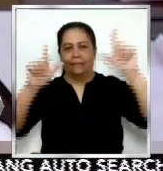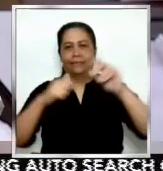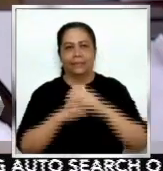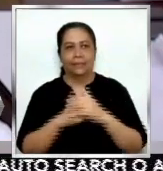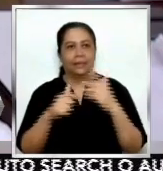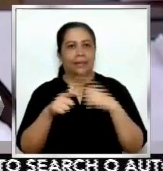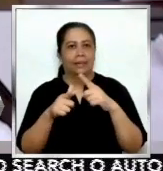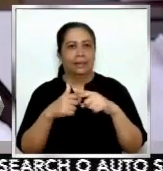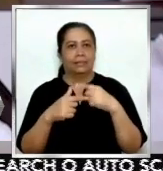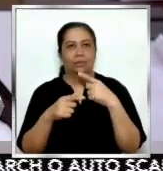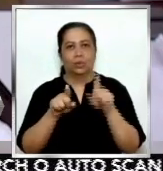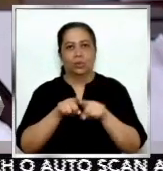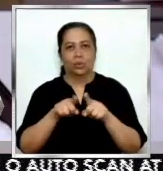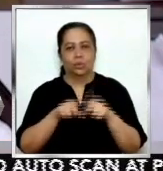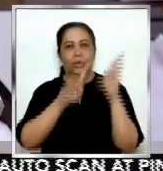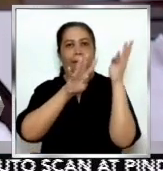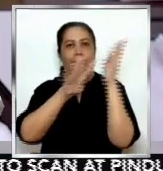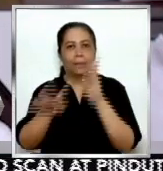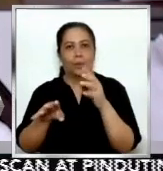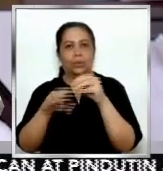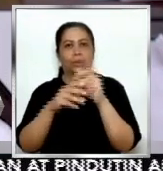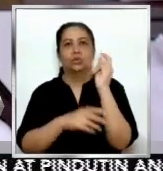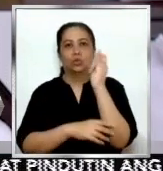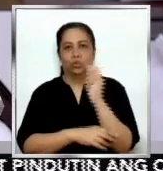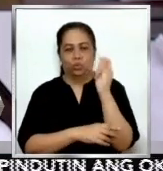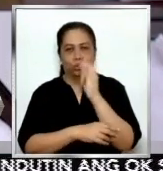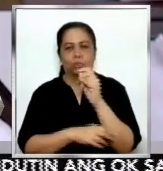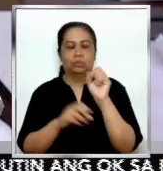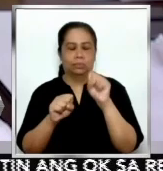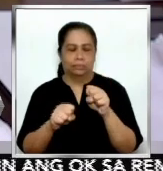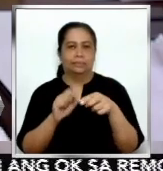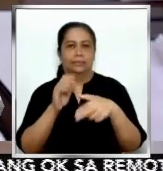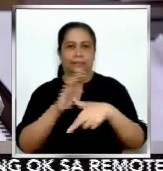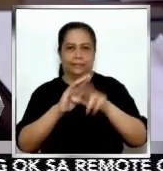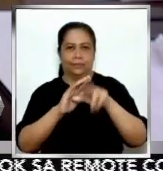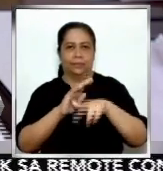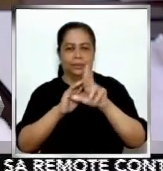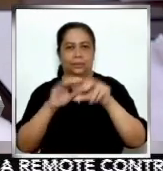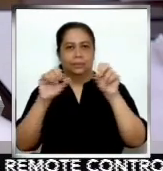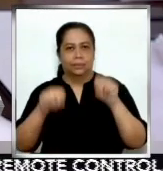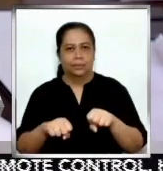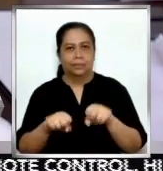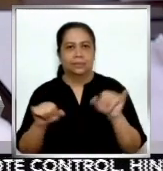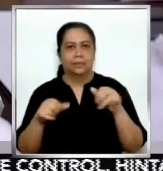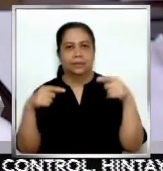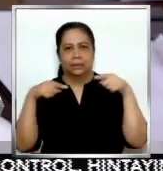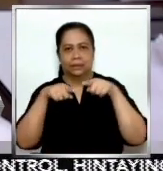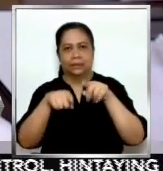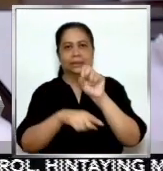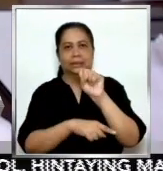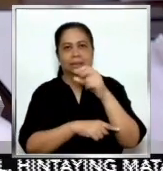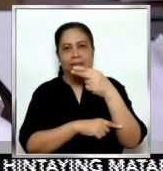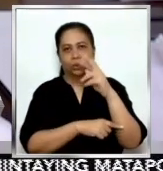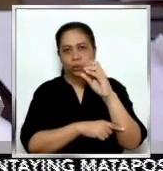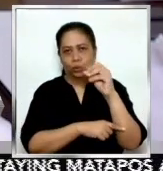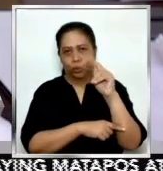also upload that in YouTube para pwede nalang balikan. So yun in synchronous.